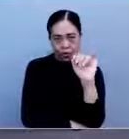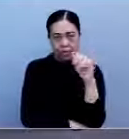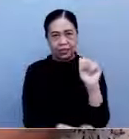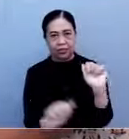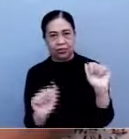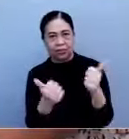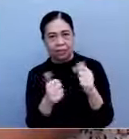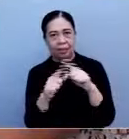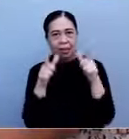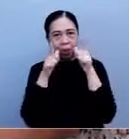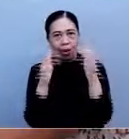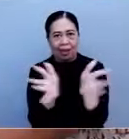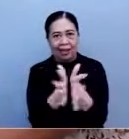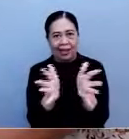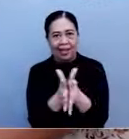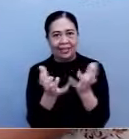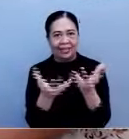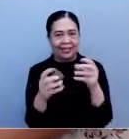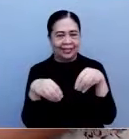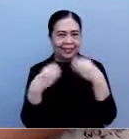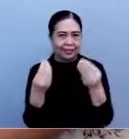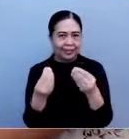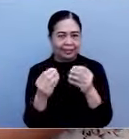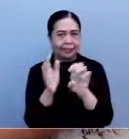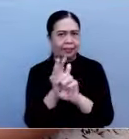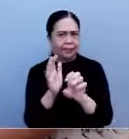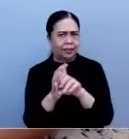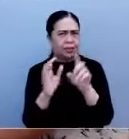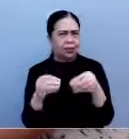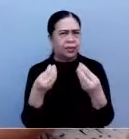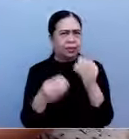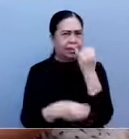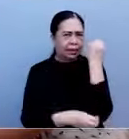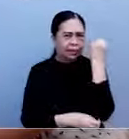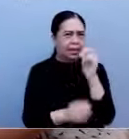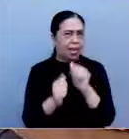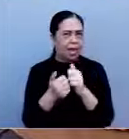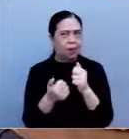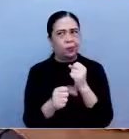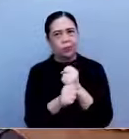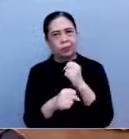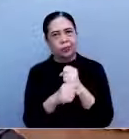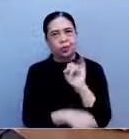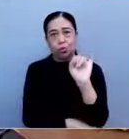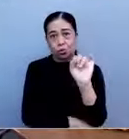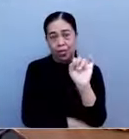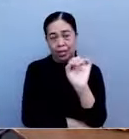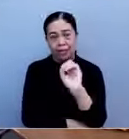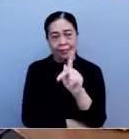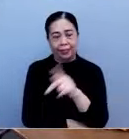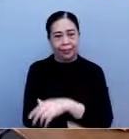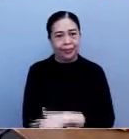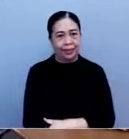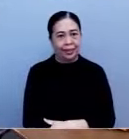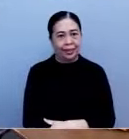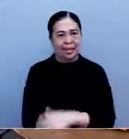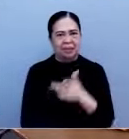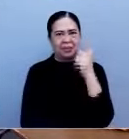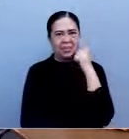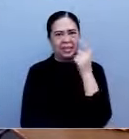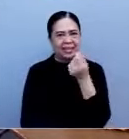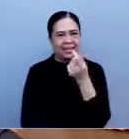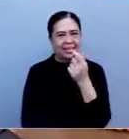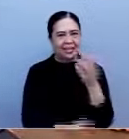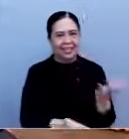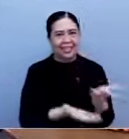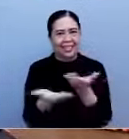masa. Meron tayong mga ibibigay ng mga scenario. Tapos bigyan nyo lang kami ng idea kung paano ba siya gagawing social. Okay, umpisa natin. Wait, kung kailangan nila bit actor, iaalay